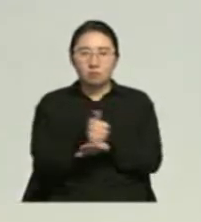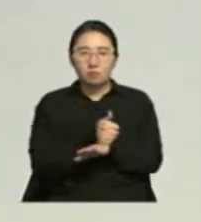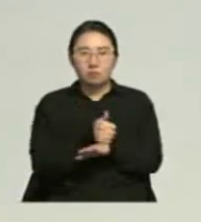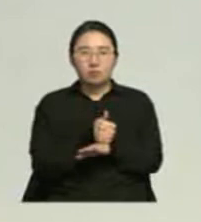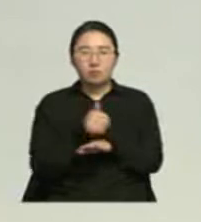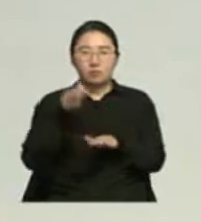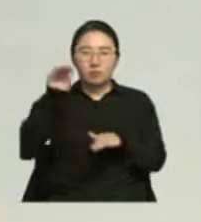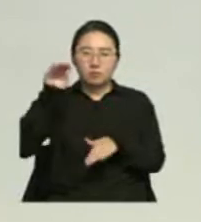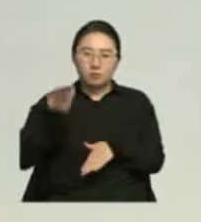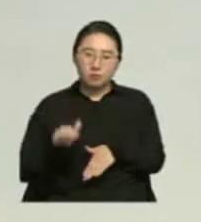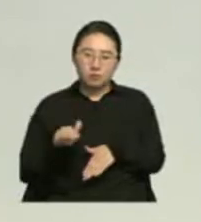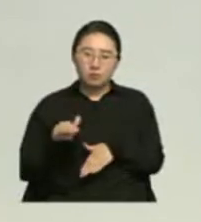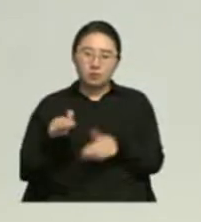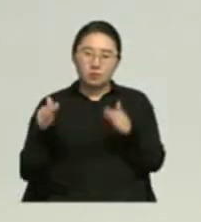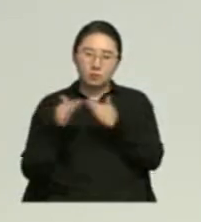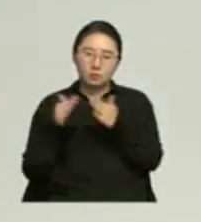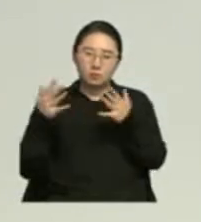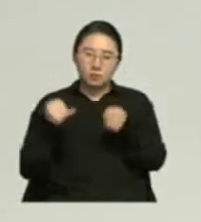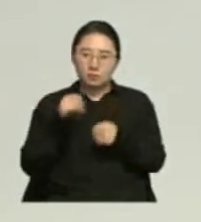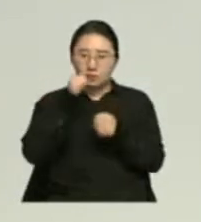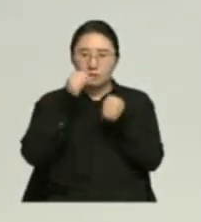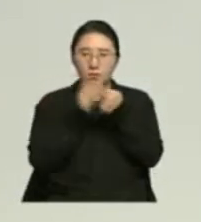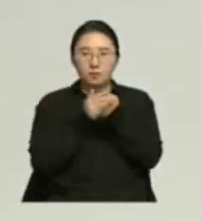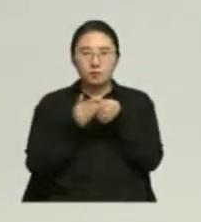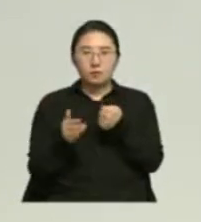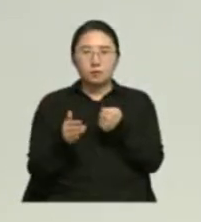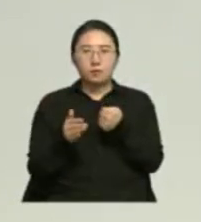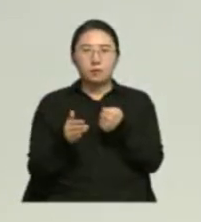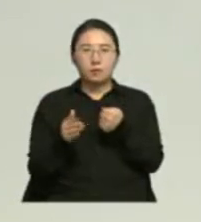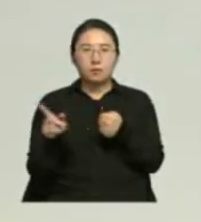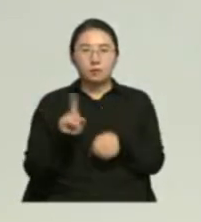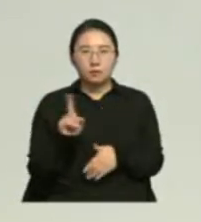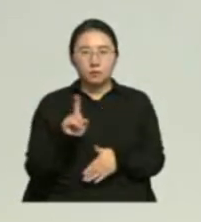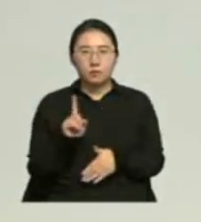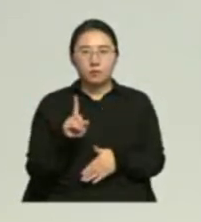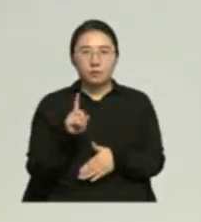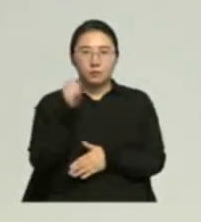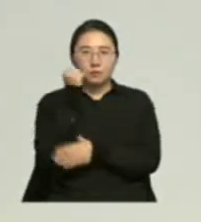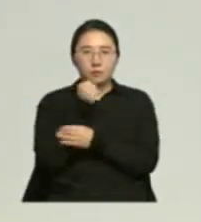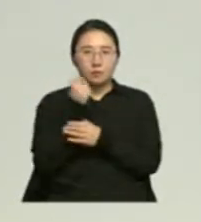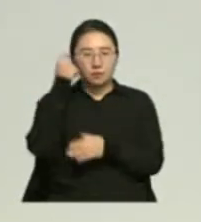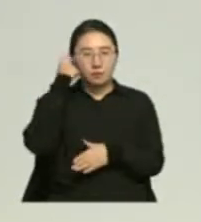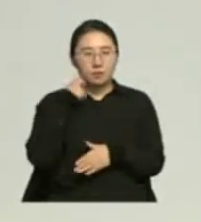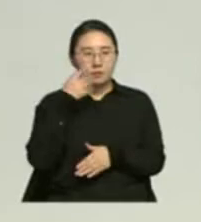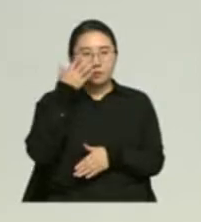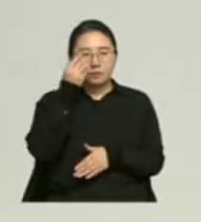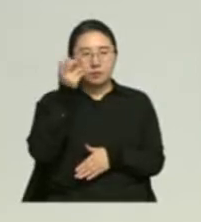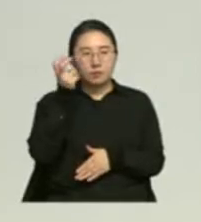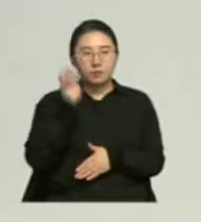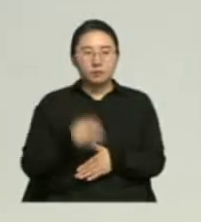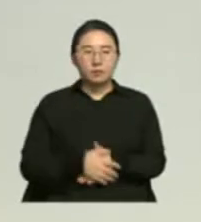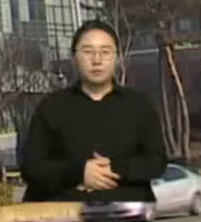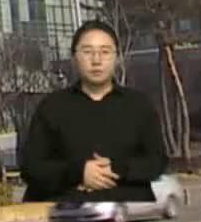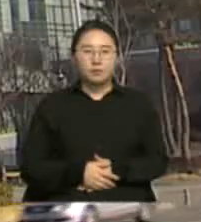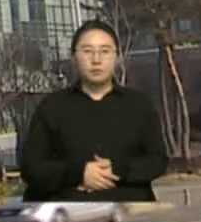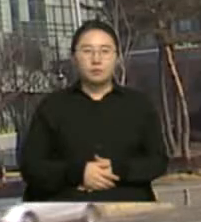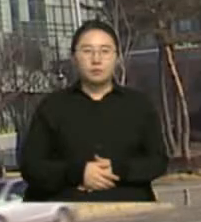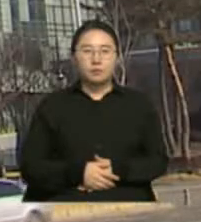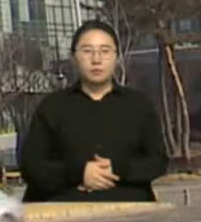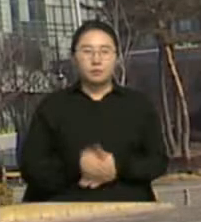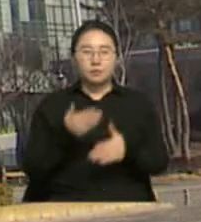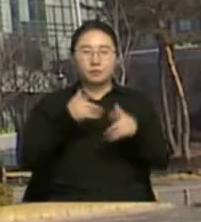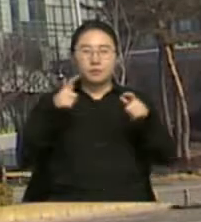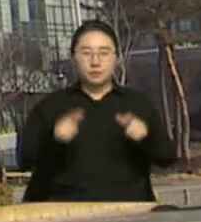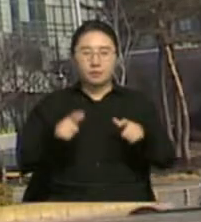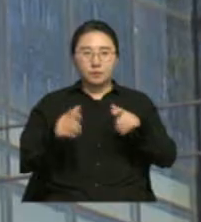저층 주거지 많이 있고 뭐 그런 부분이 있다 보니까 아무래도 좀 그런 낙후된 이미지로 보이는 그런 선입관이 좀 많이 있어서